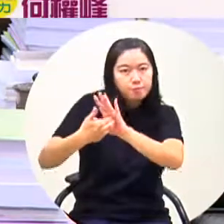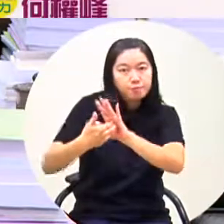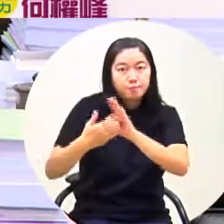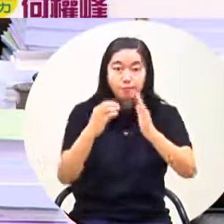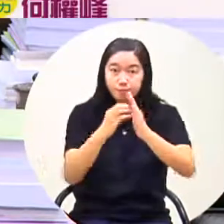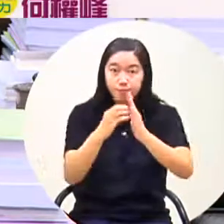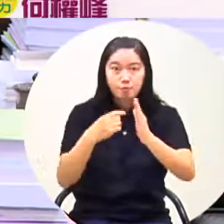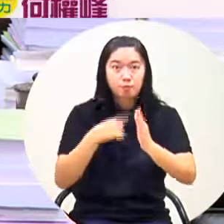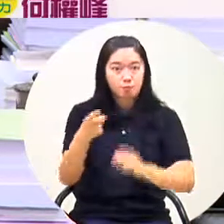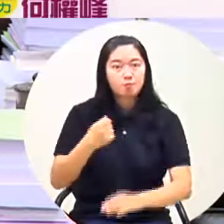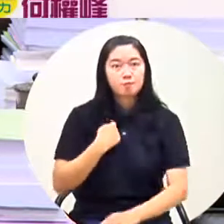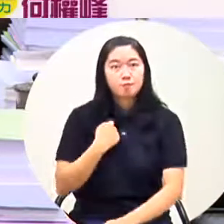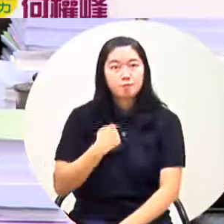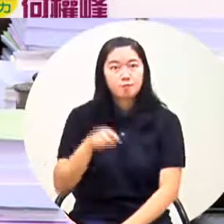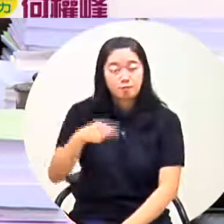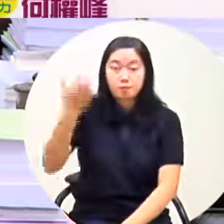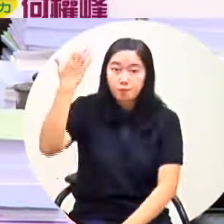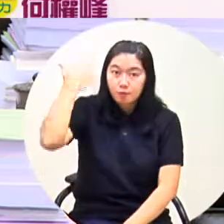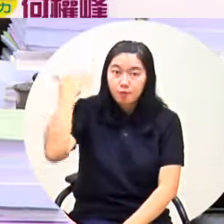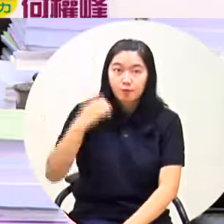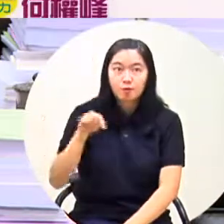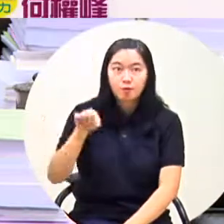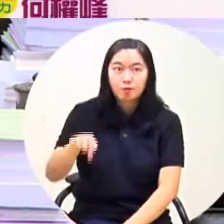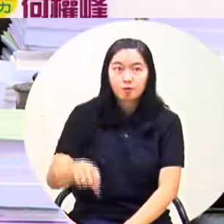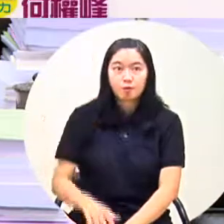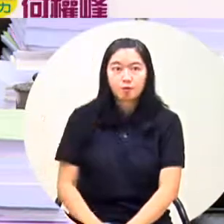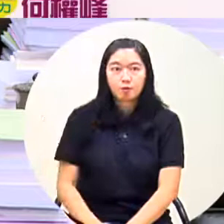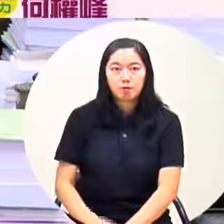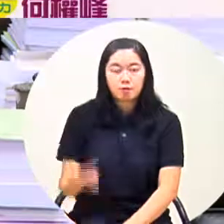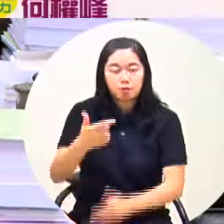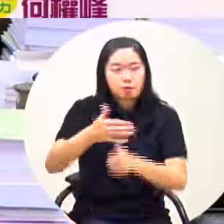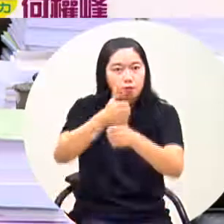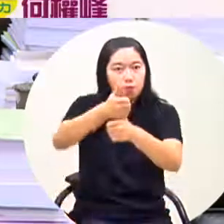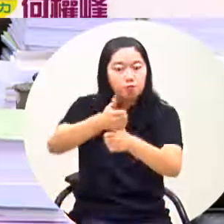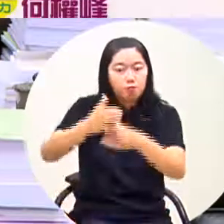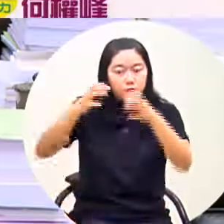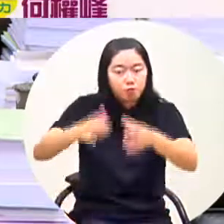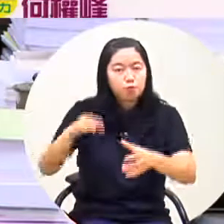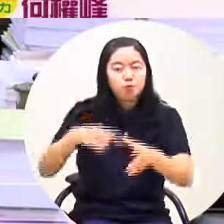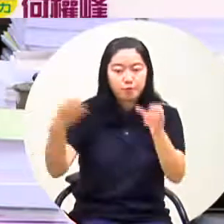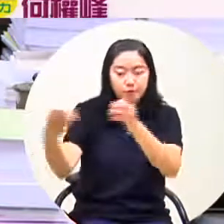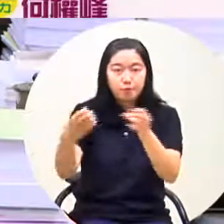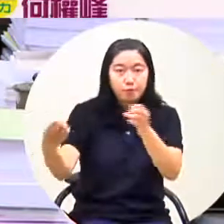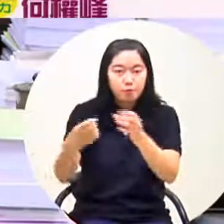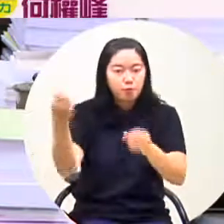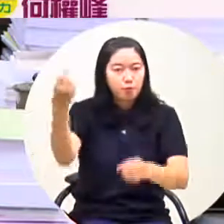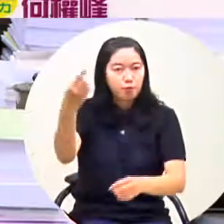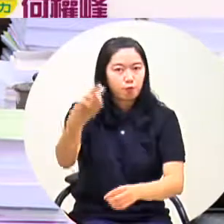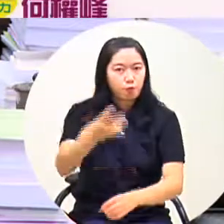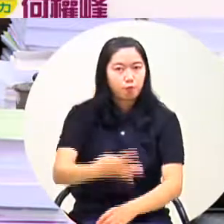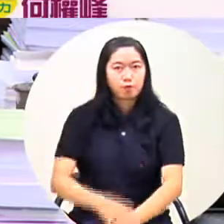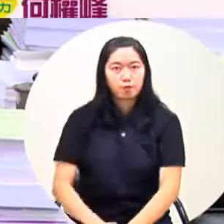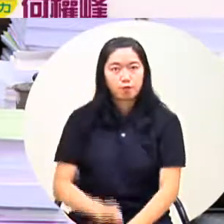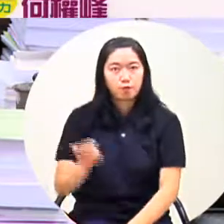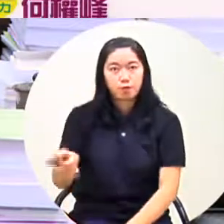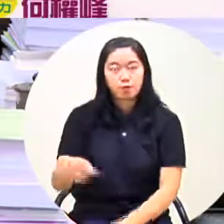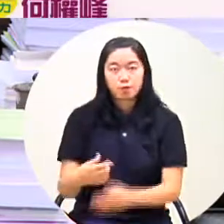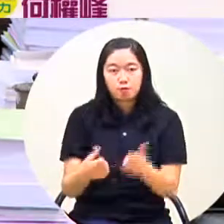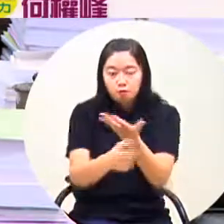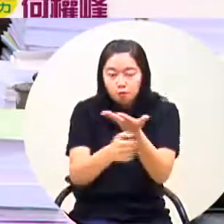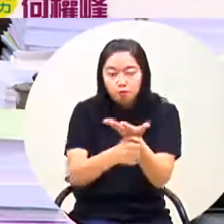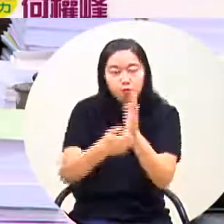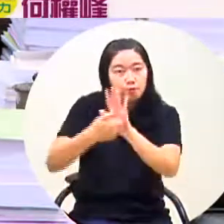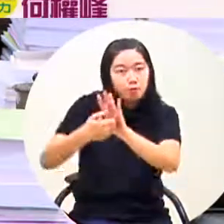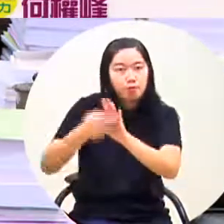知道，这个我想这个过去在要不要成立毒品防治局，也都在一再的讨论。那现在离毒品防治局明年